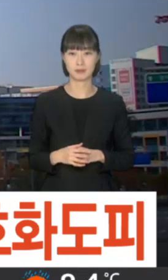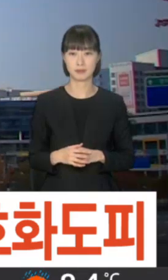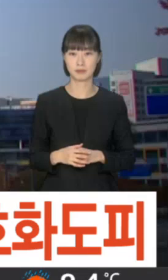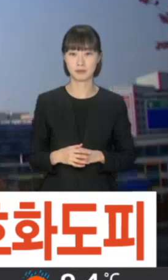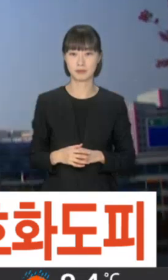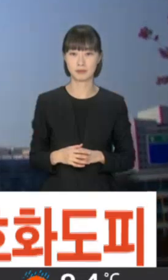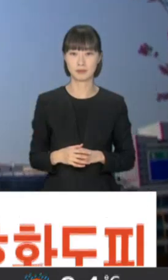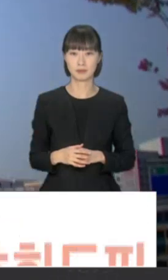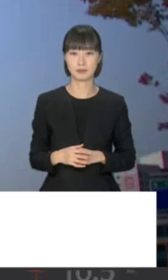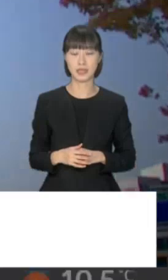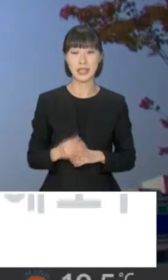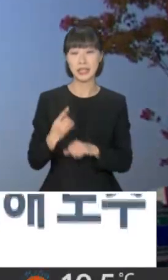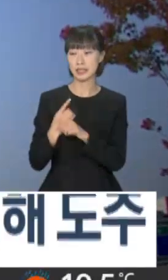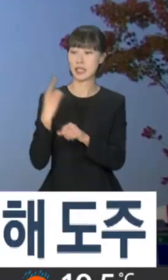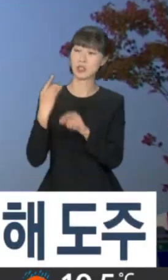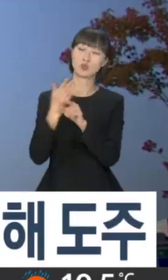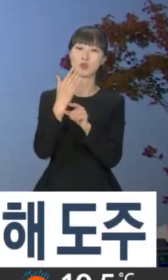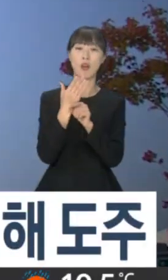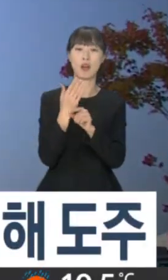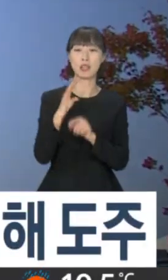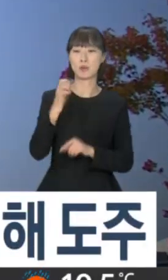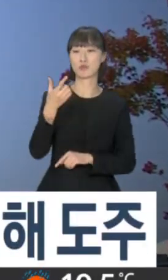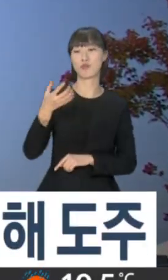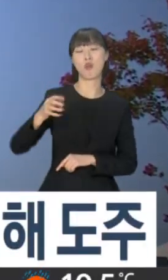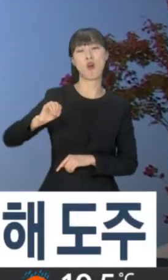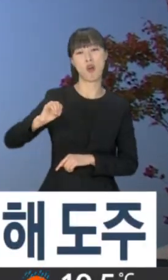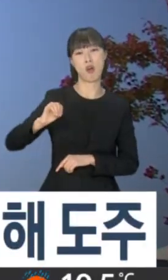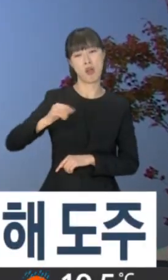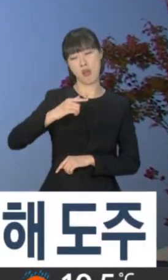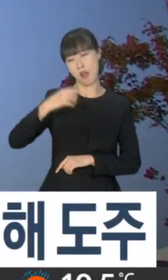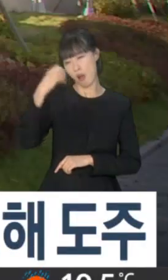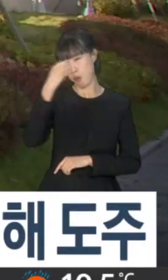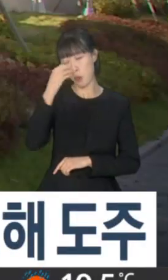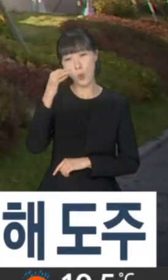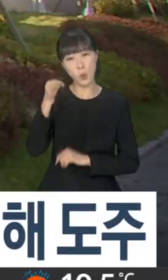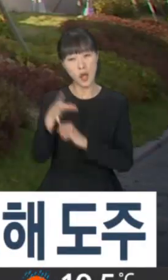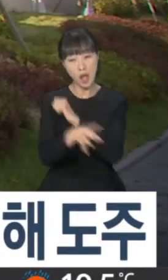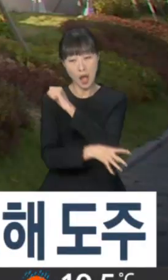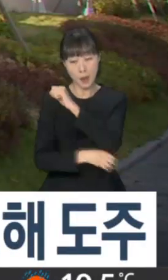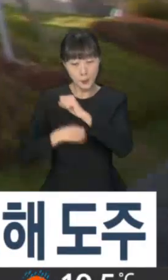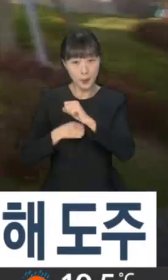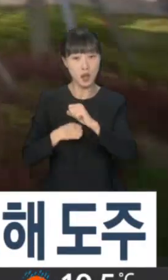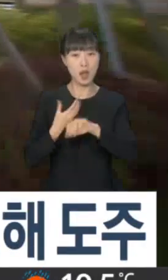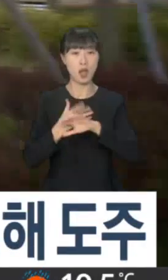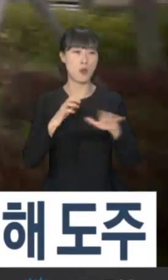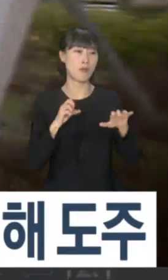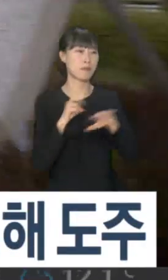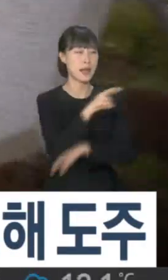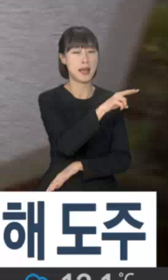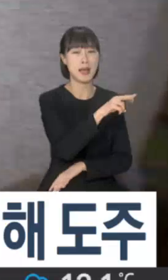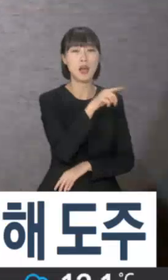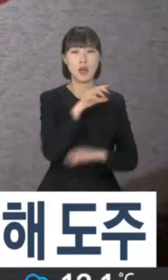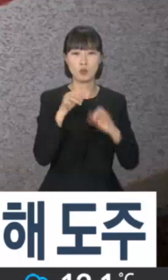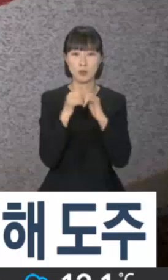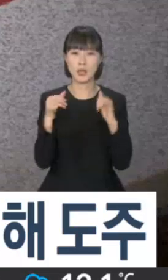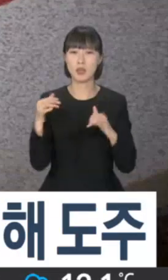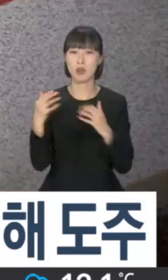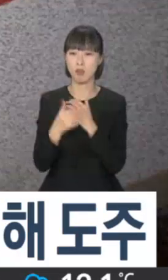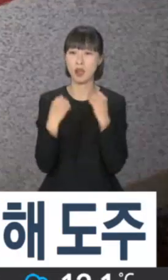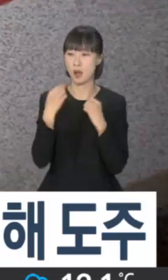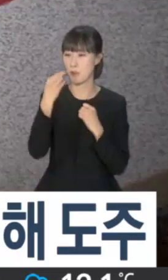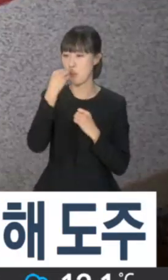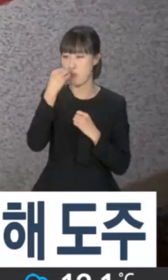기자입니다 지난해 9월 46억 원이라는 어마어마한 금액을 돌려 해외로 도피한 국민건강 보험공단